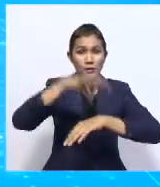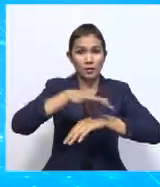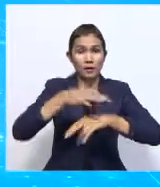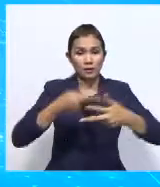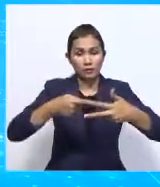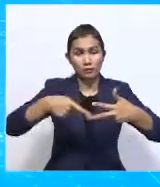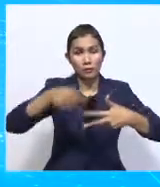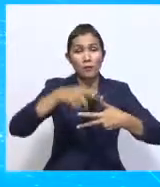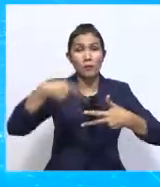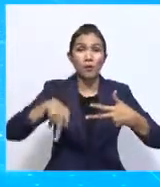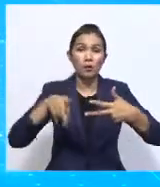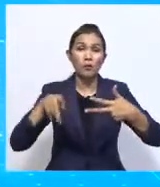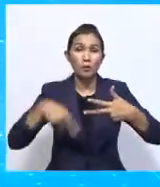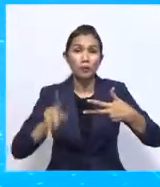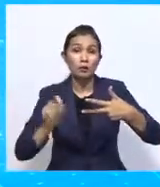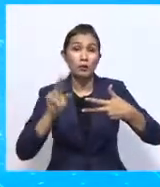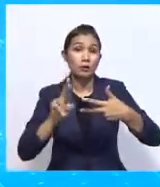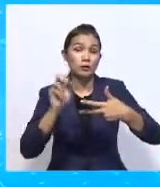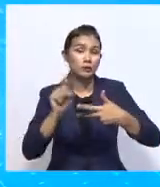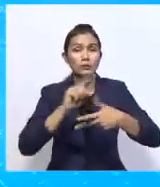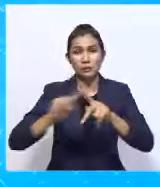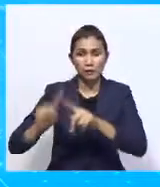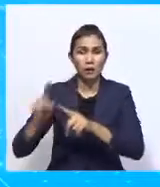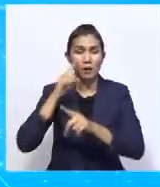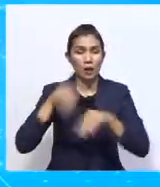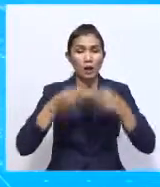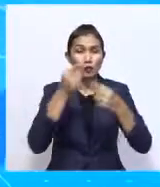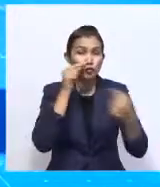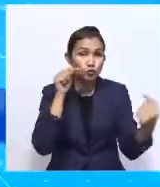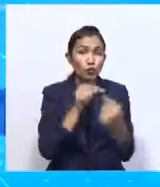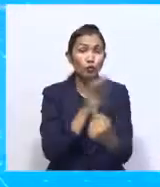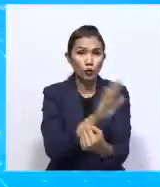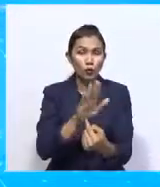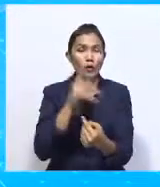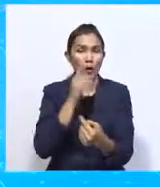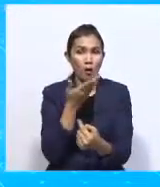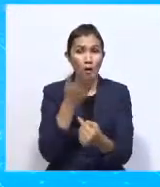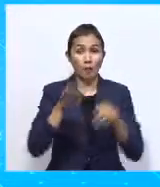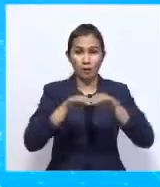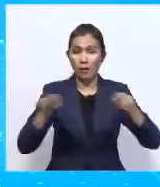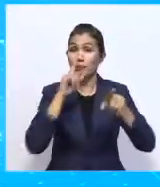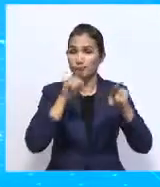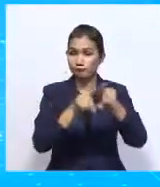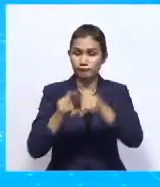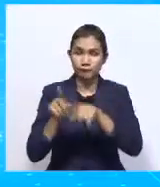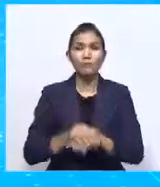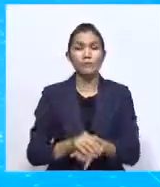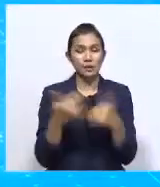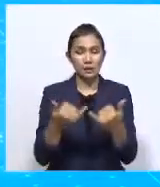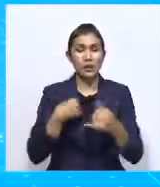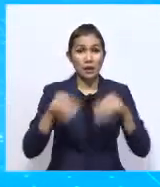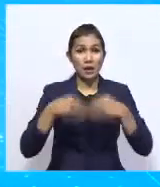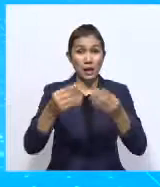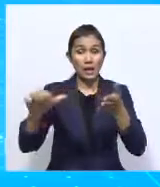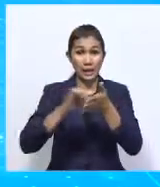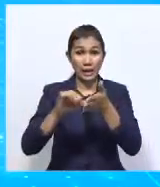แล้วก็ออกมาตรการเยียวยาต่างๆให้สอดคล้องกับระเบียบราชการพลเรือนให้เป็นมาตรฐานเดียวกันนอกจากนี้นะคะก็ยังเห็นชอบให้มีการป